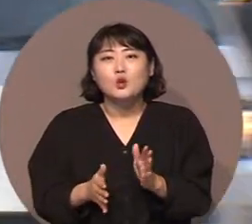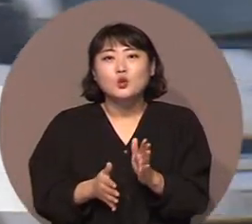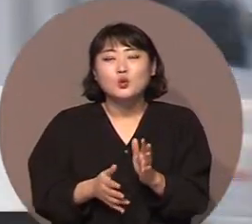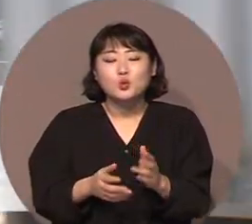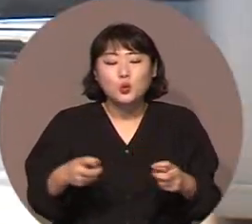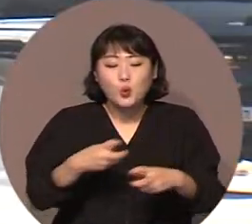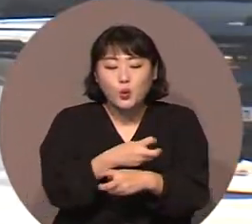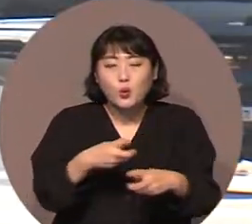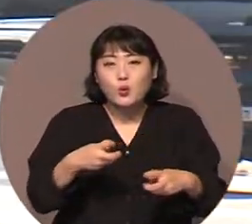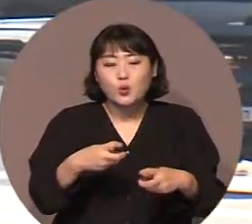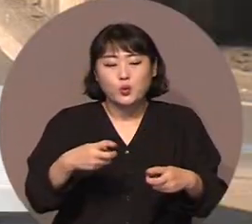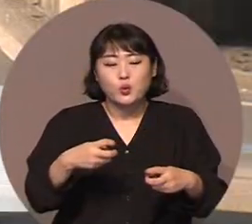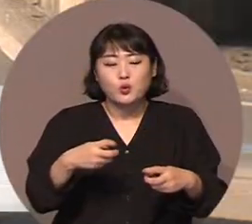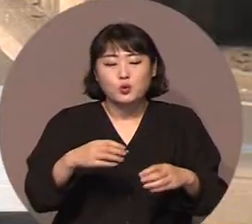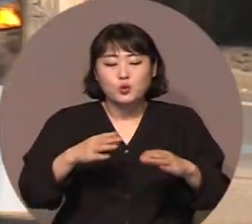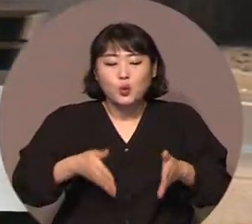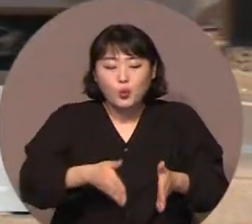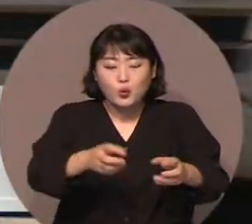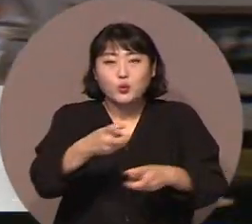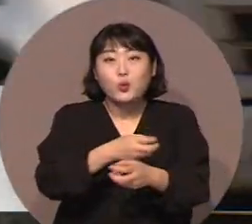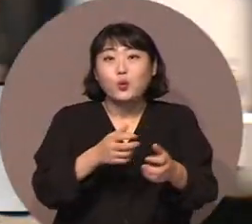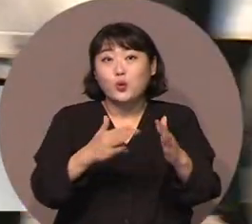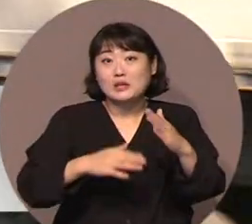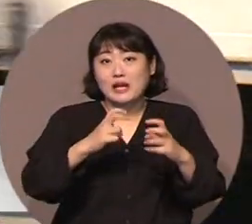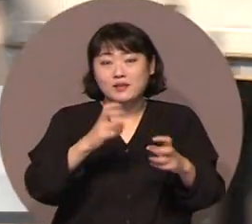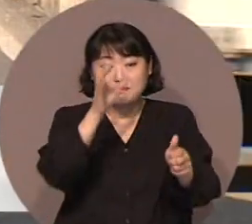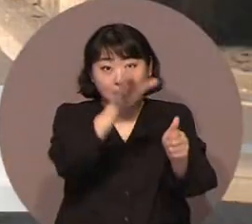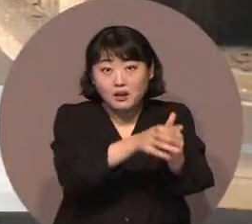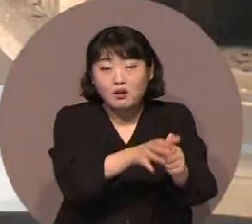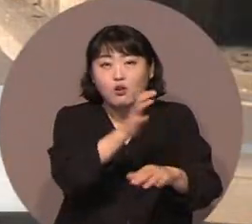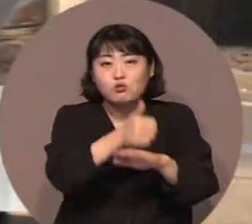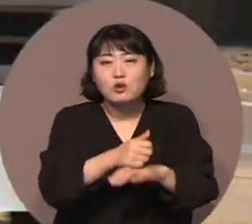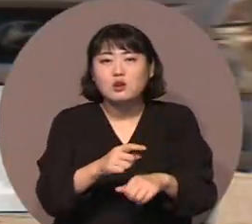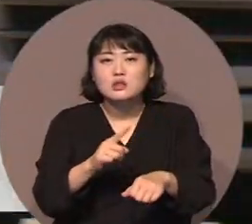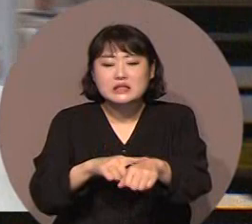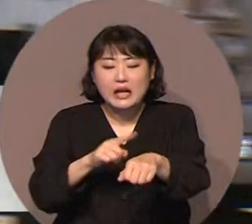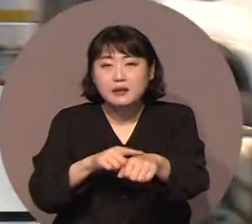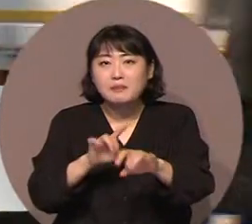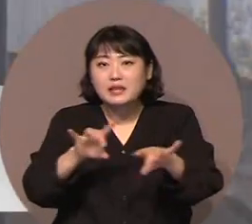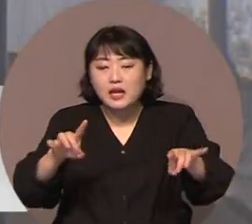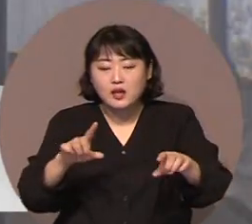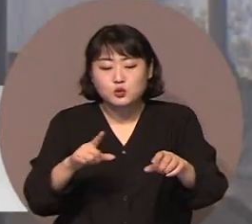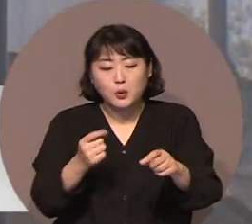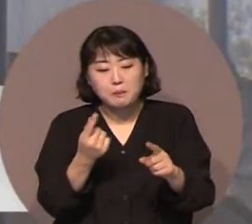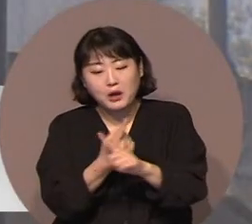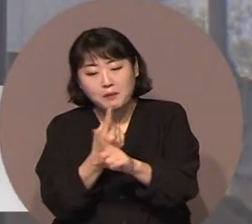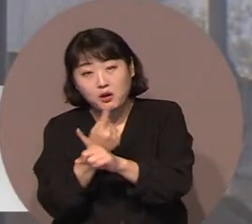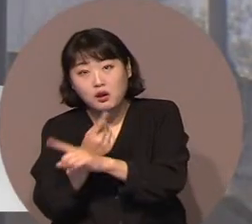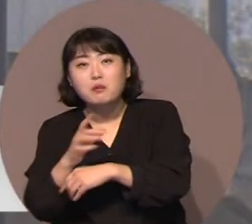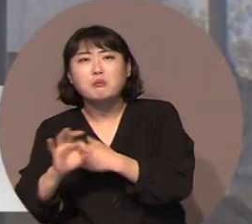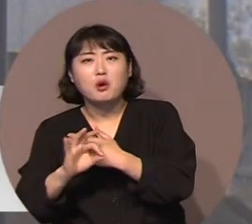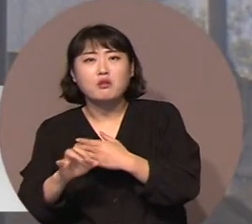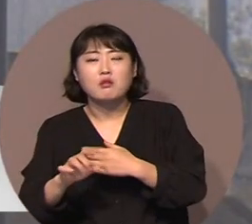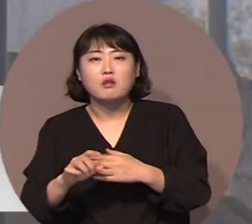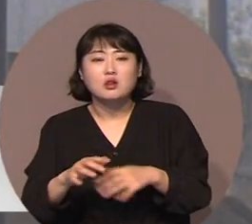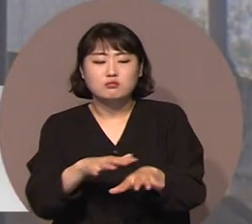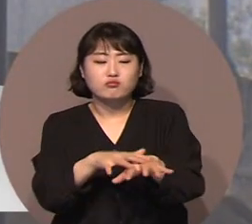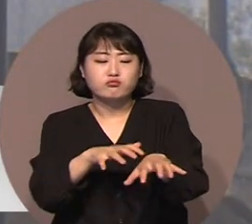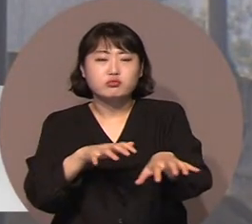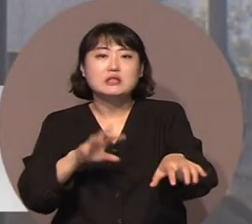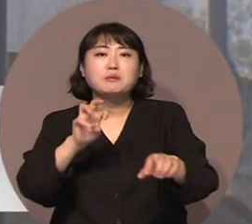한누리대로 등 도심 주요도로 구간에 시간대별로 바뀌는 신호 주기를 적용할 경우 지체 시간은